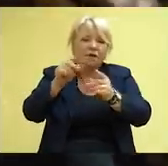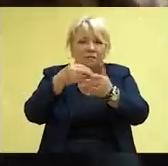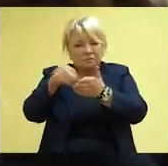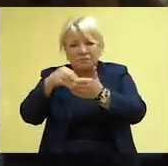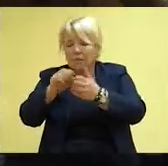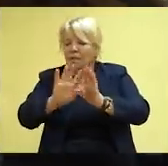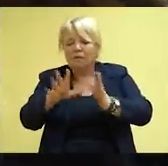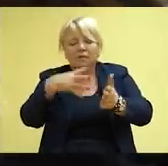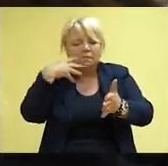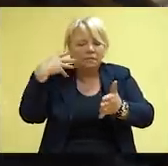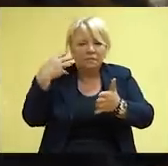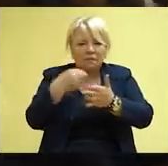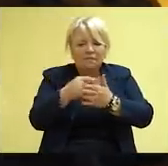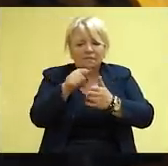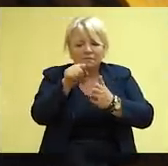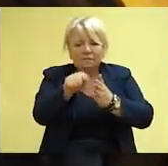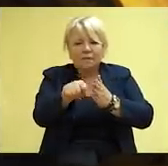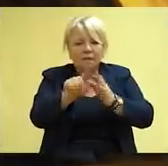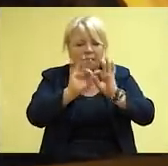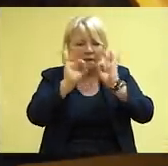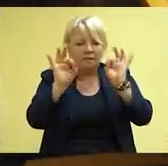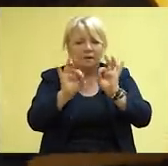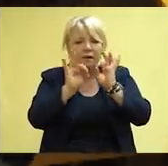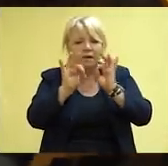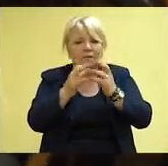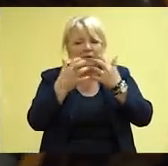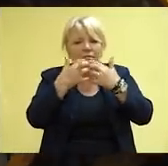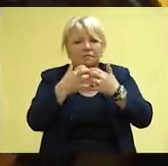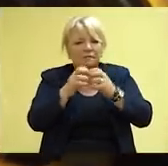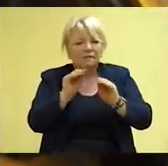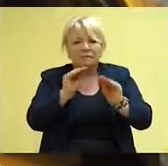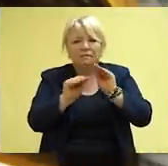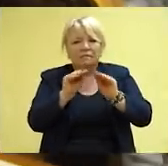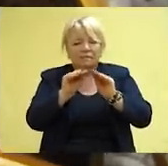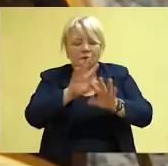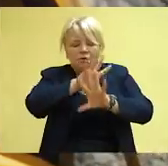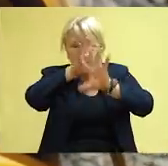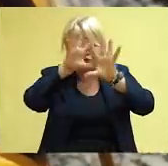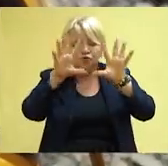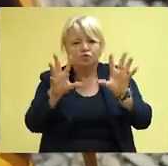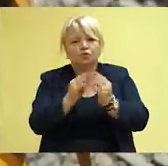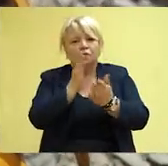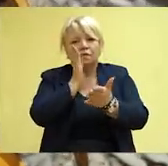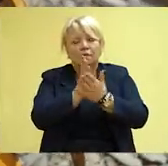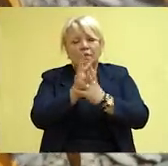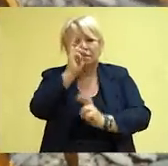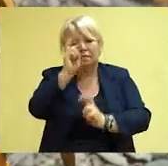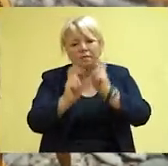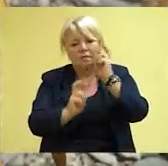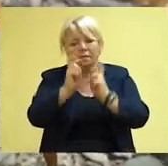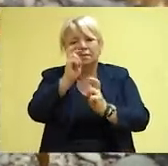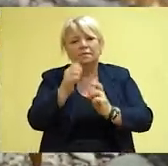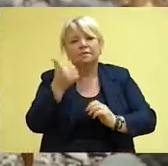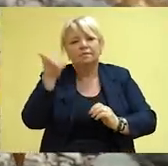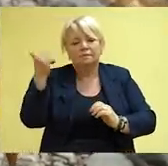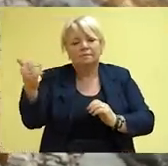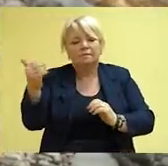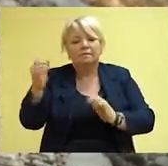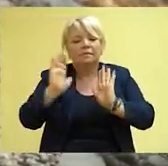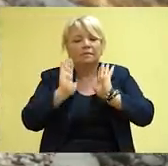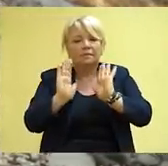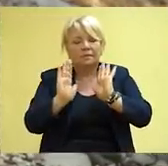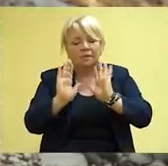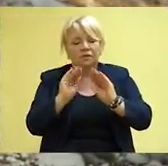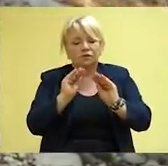ქარხნულია, მქონდა რა, ძალიან ბევრი ნაწილი მაქვს ზემტუშიც, ეს სამ კუზაოს კიდე ავაწყოთ. აი ახალ მოდელ მანქანებს, აი ესეთი რაღაცეები, ძმაო, აი ყველაფერი ზის